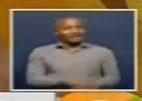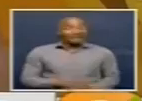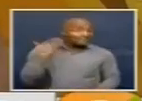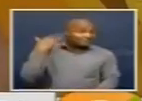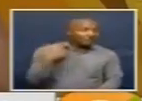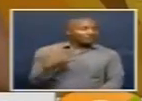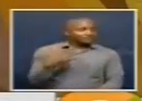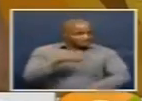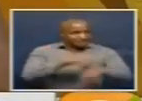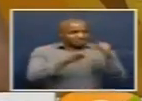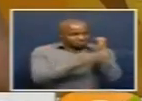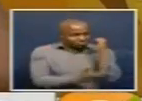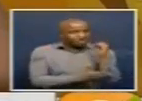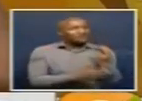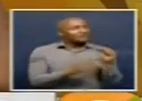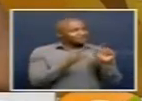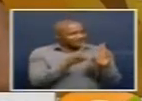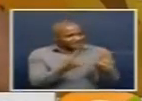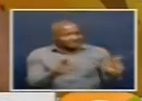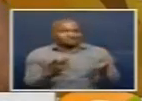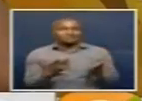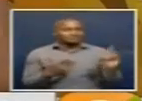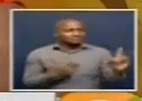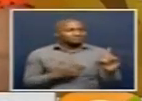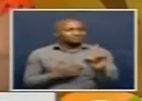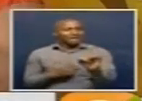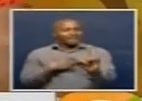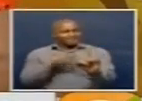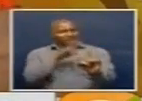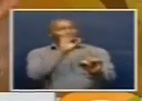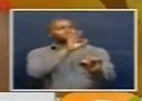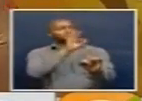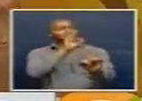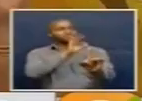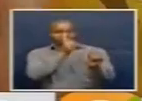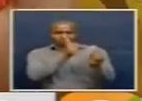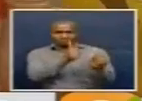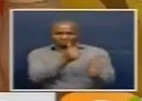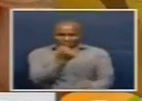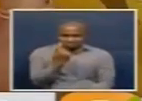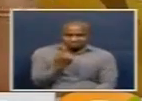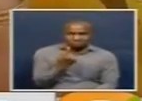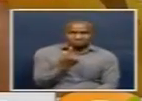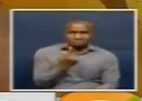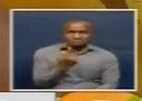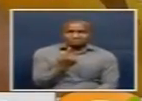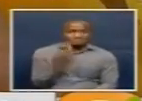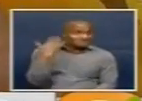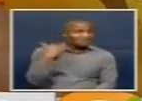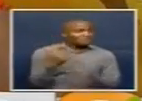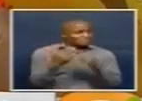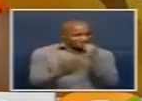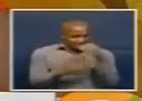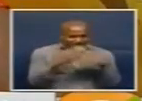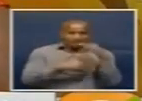yake. Yaani uko na mimba lakini wapita kama ile njia kwamba yani tu yani nafikiri unanielewa, ulifanya tabia mbaya. Sasa unasikia